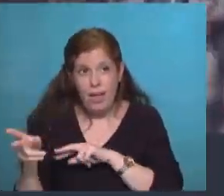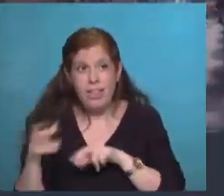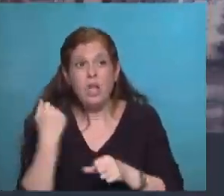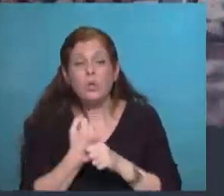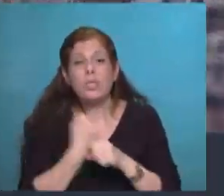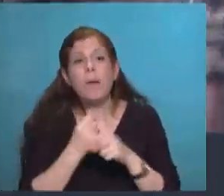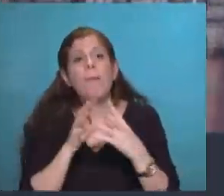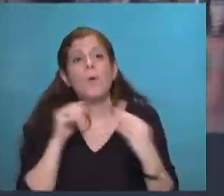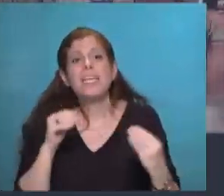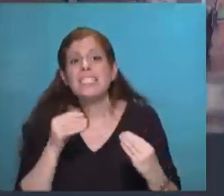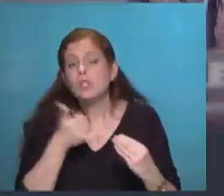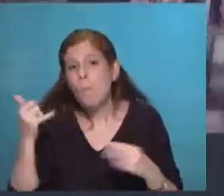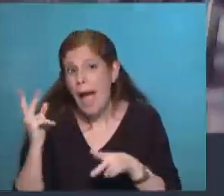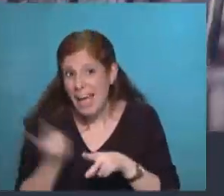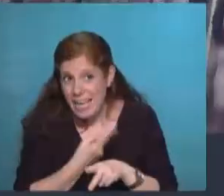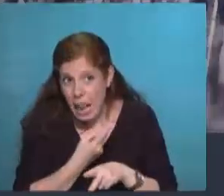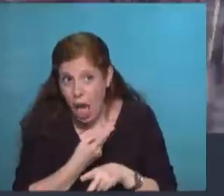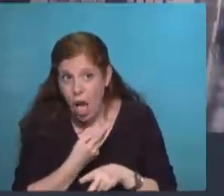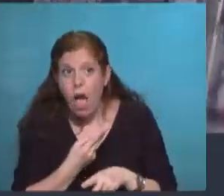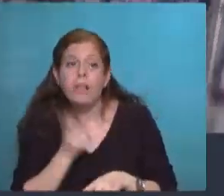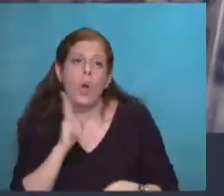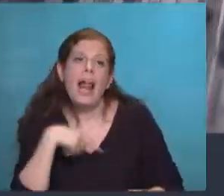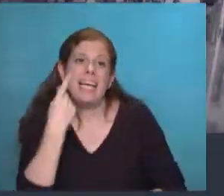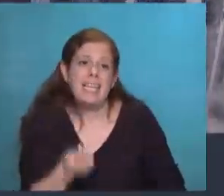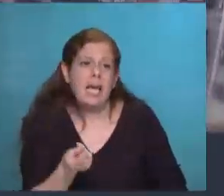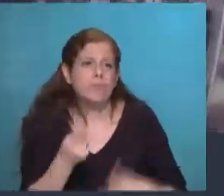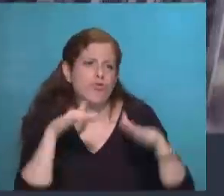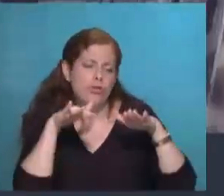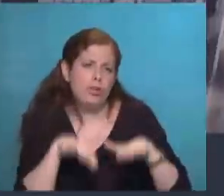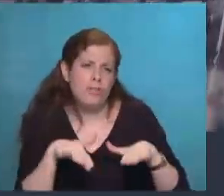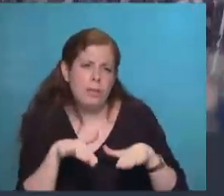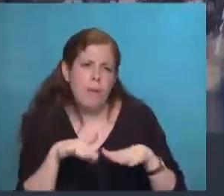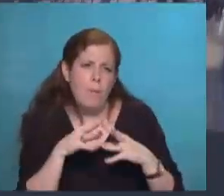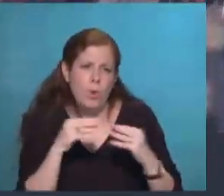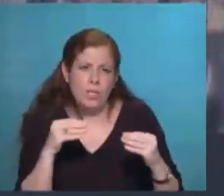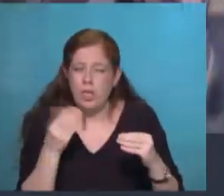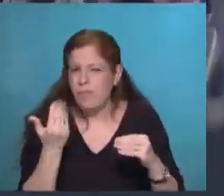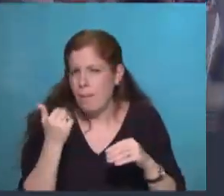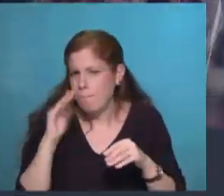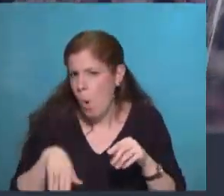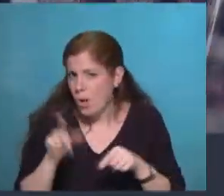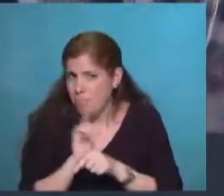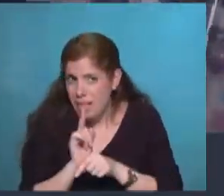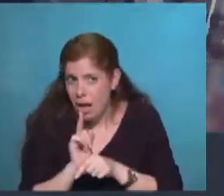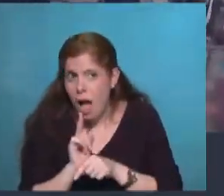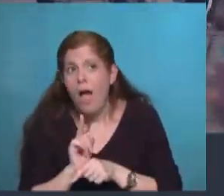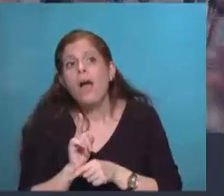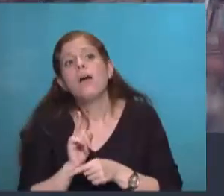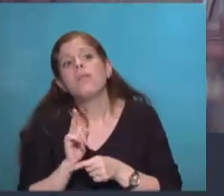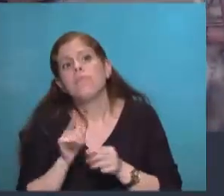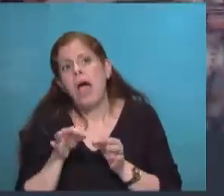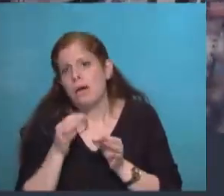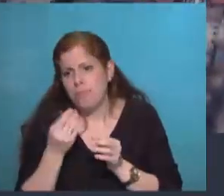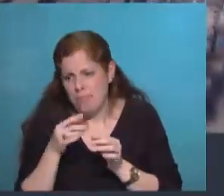עושה במונית צהובה רגילה. אני יכולה להגיד לכם שהתיישבתי במונית הזו לפני פחות מדקה. רק